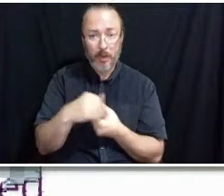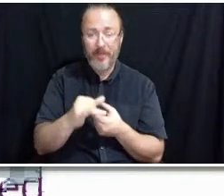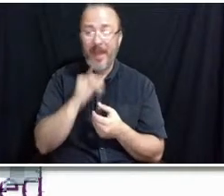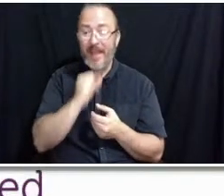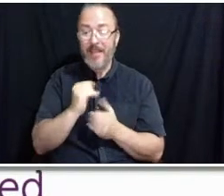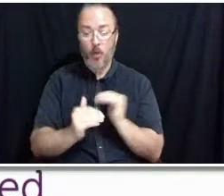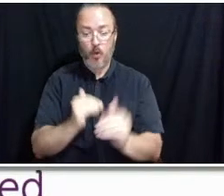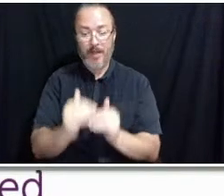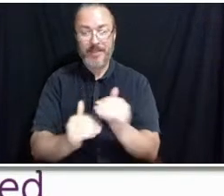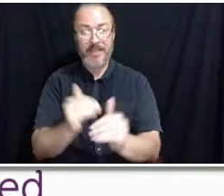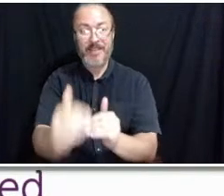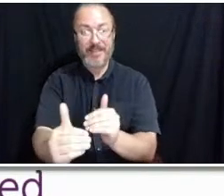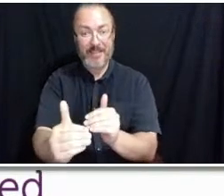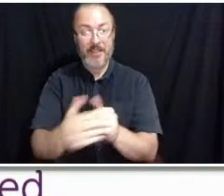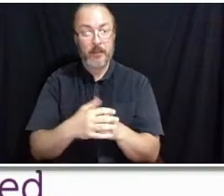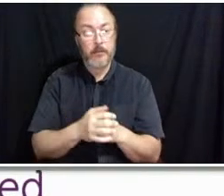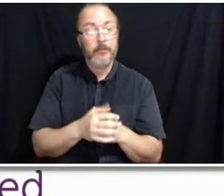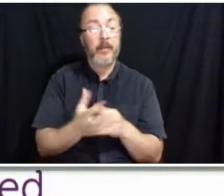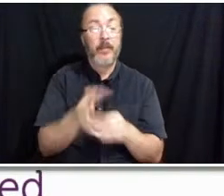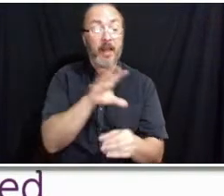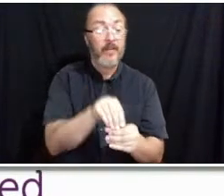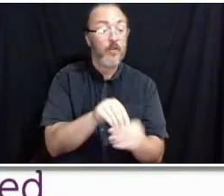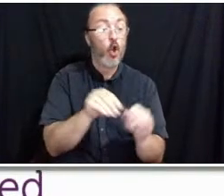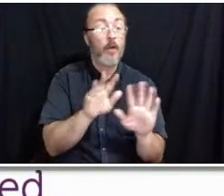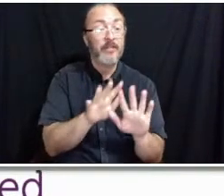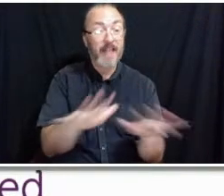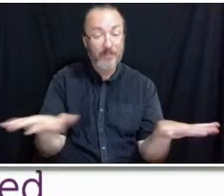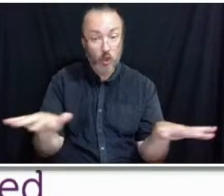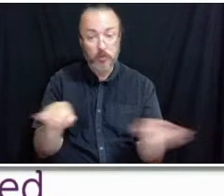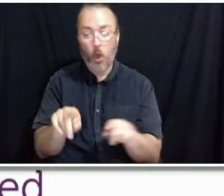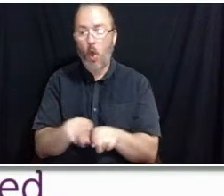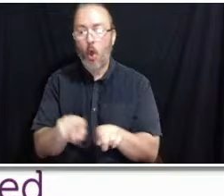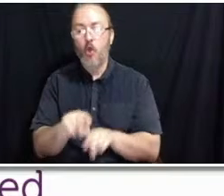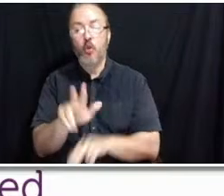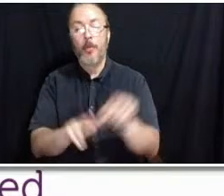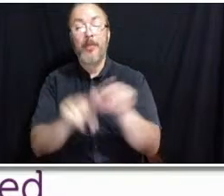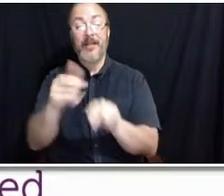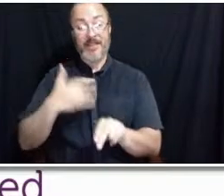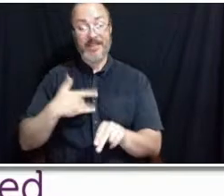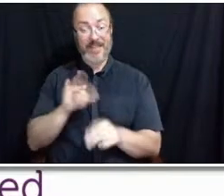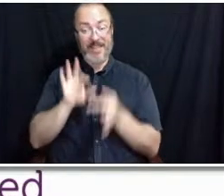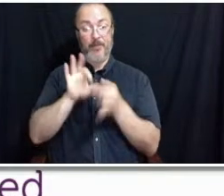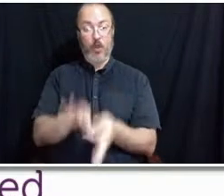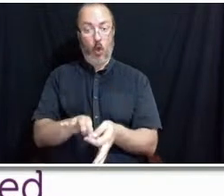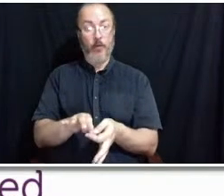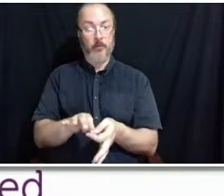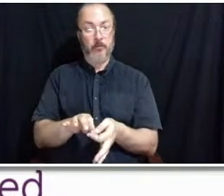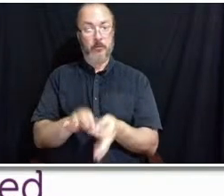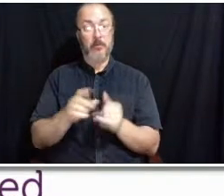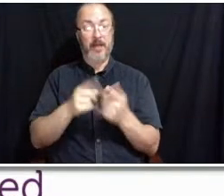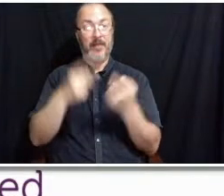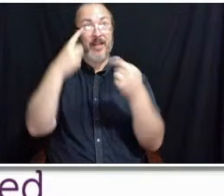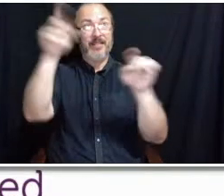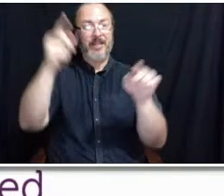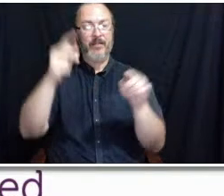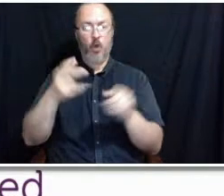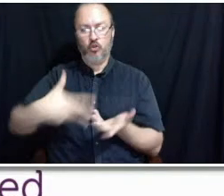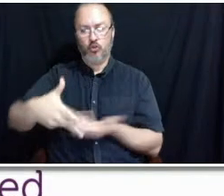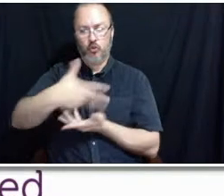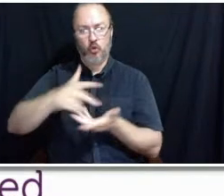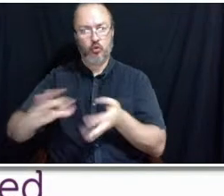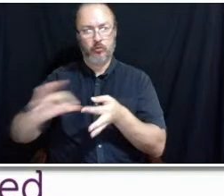c'est un processus pour favoriser la diversité et donner un sentiment d'appartenance pour atteindre la cohésion